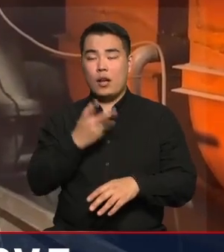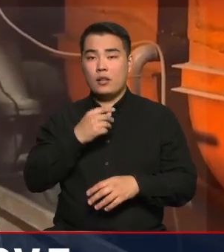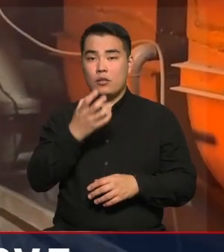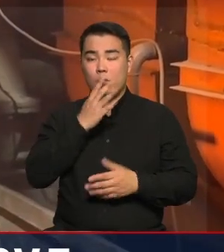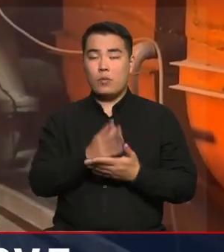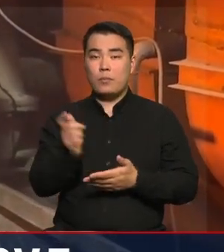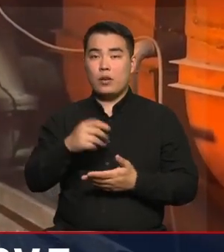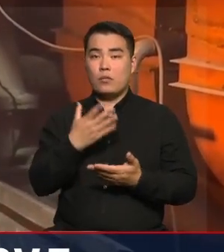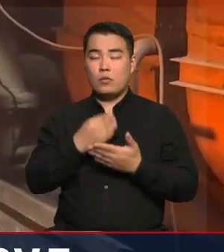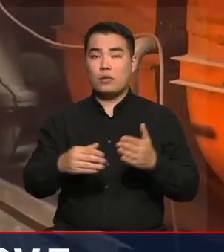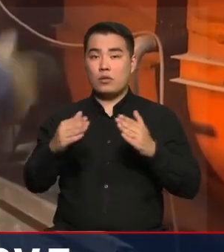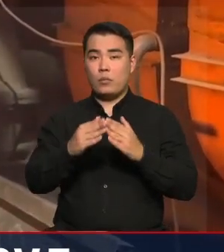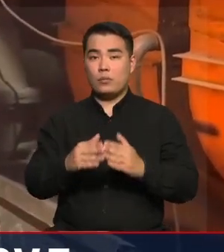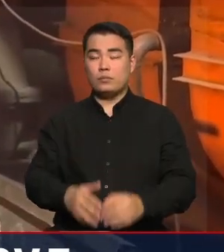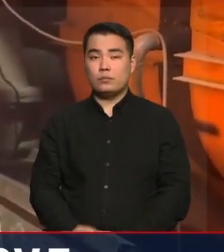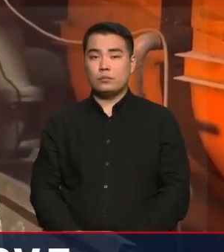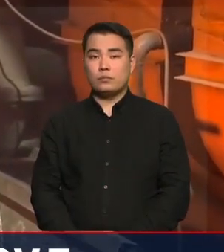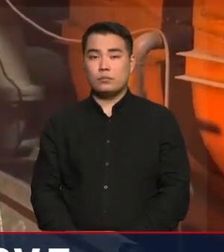придет в их дома